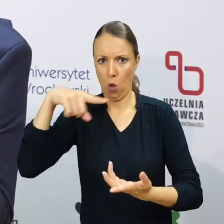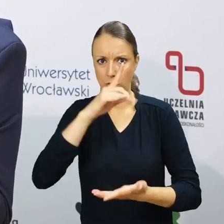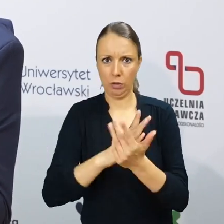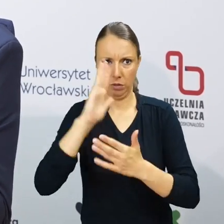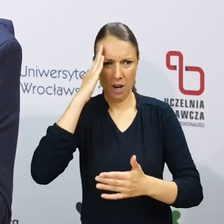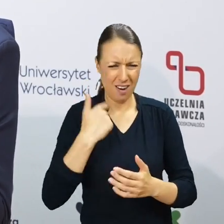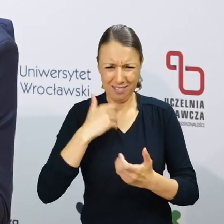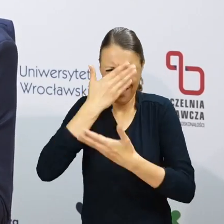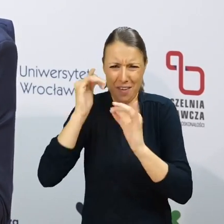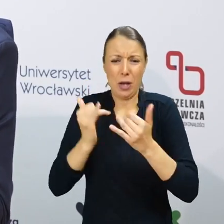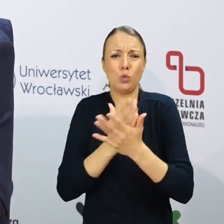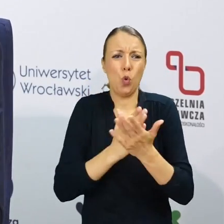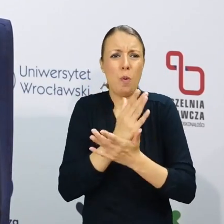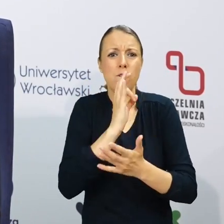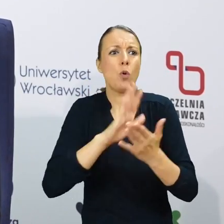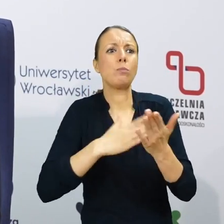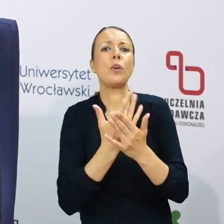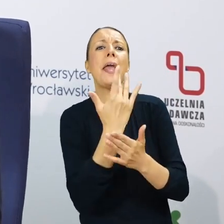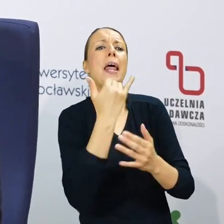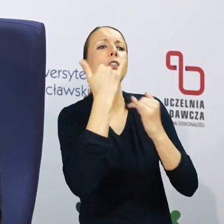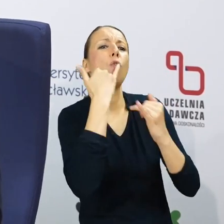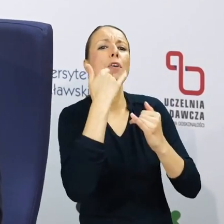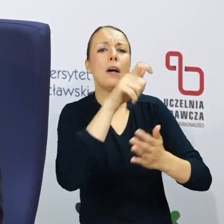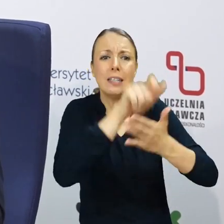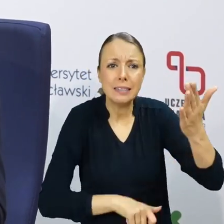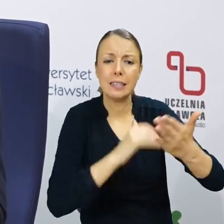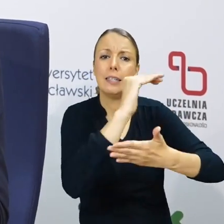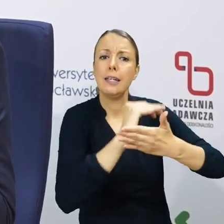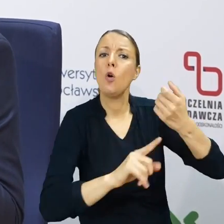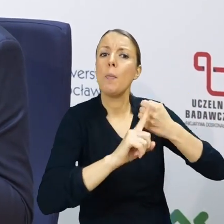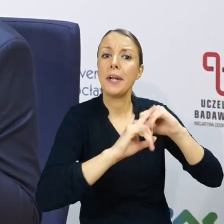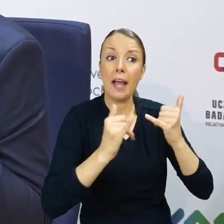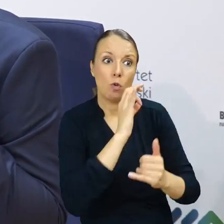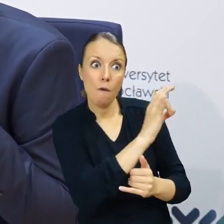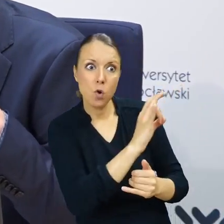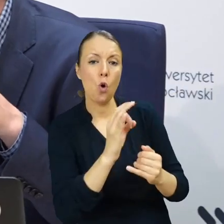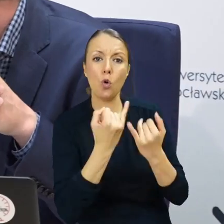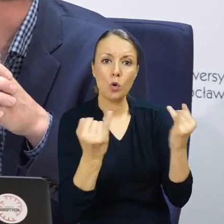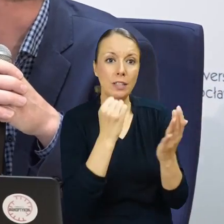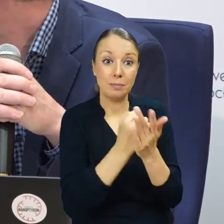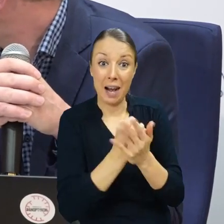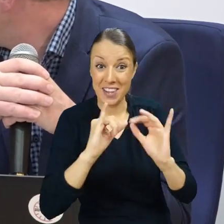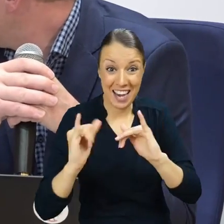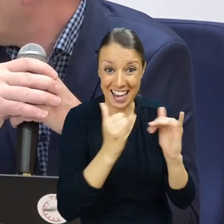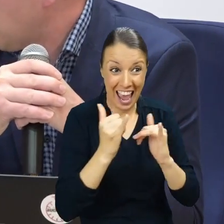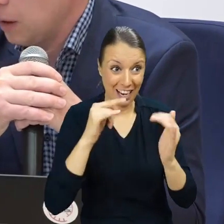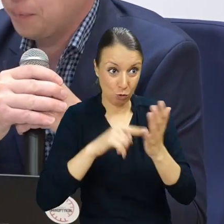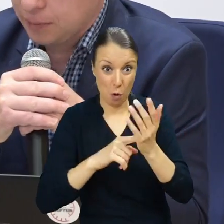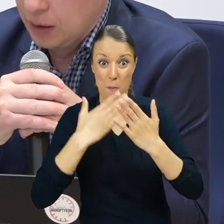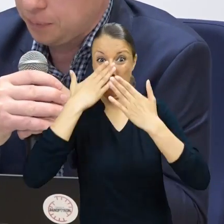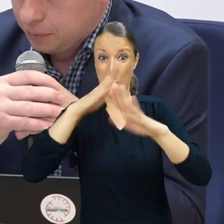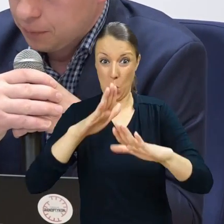wskazuje jej kierunki operacyjne. Znaczy, czyje to były billingi? Przepraszam, że wchodzę w słowo, bo chciałem... To jest pytanie jak, bo